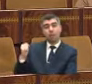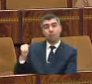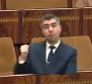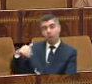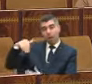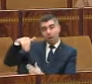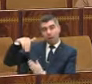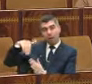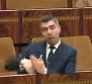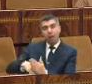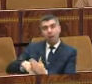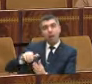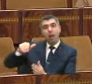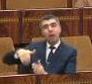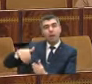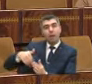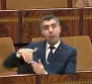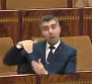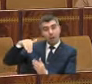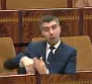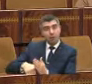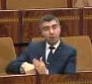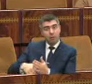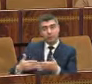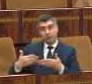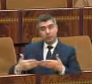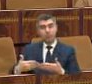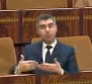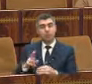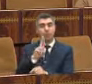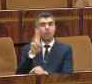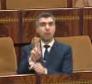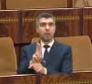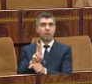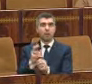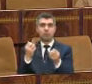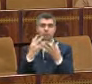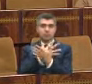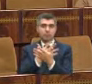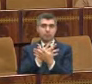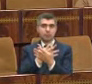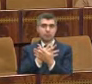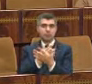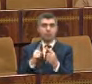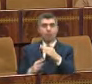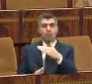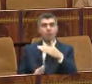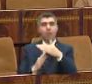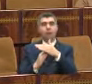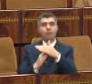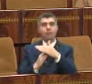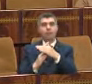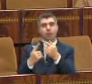كتنتمي وكانت هي مخلفات ذاك المقلع. الان كنتسائلوا سيد الوزير، فوقاش يوقفنا هذا العبث؟ فوقاش